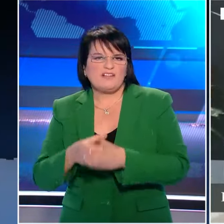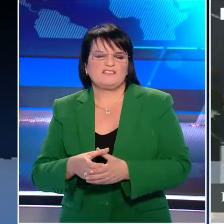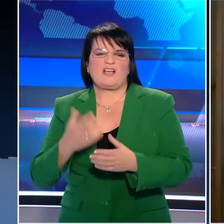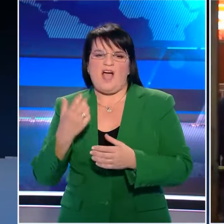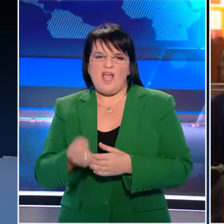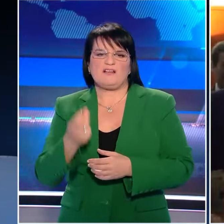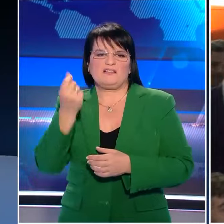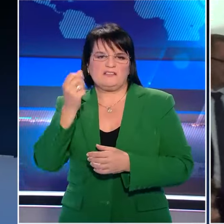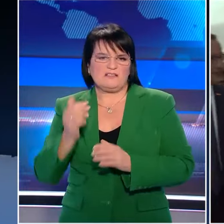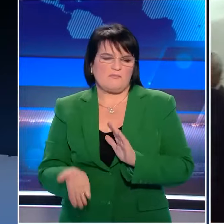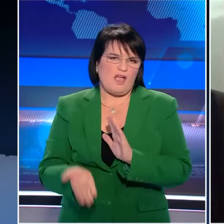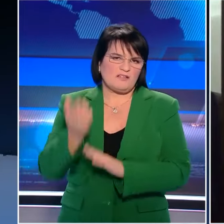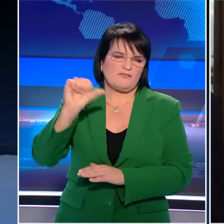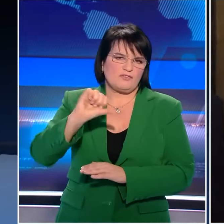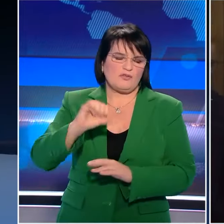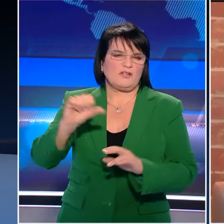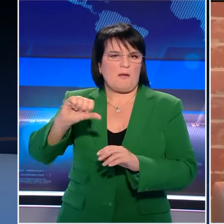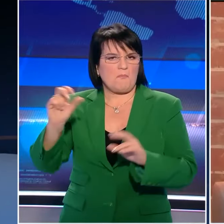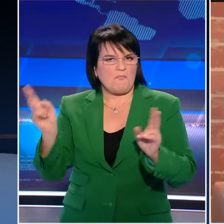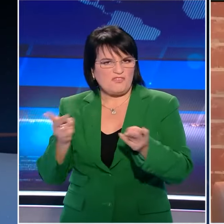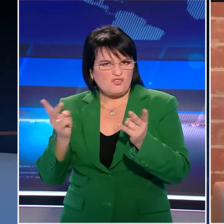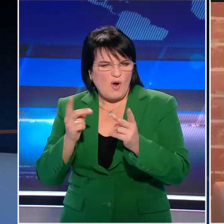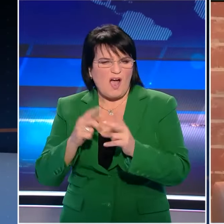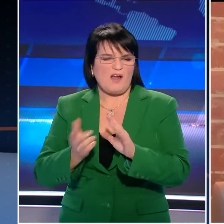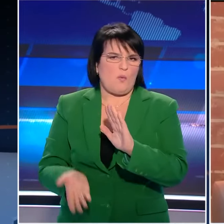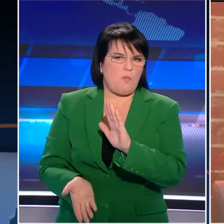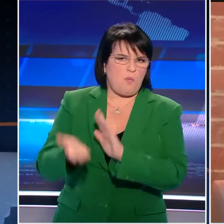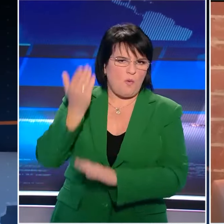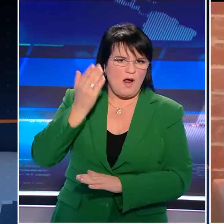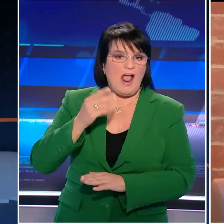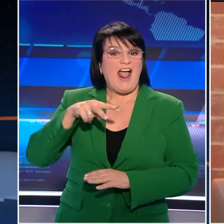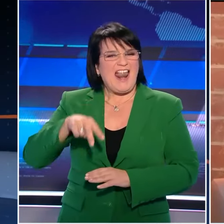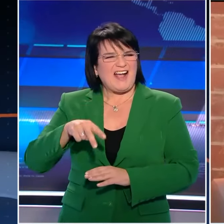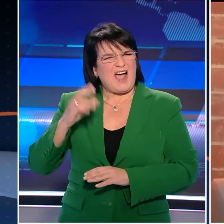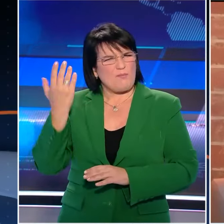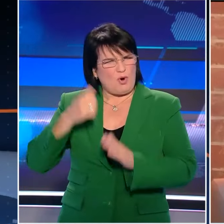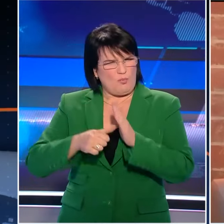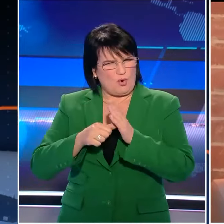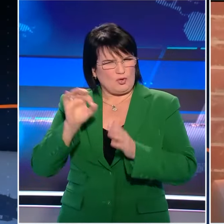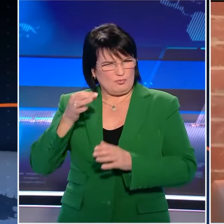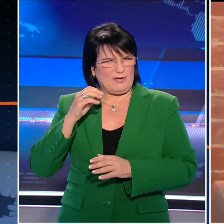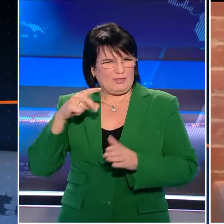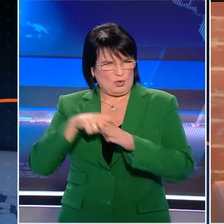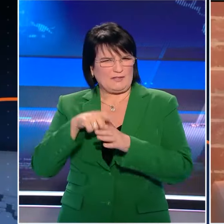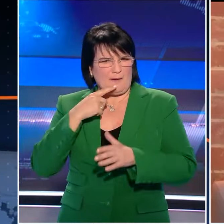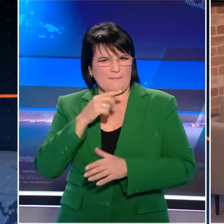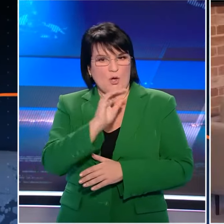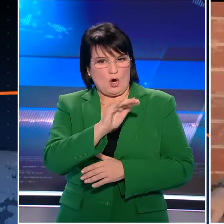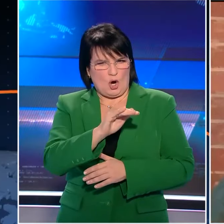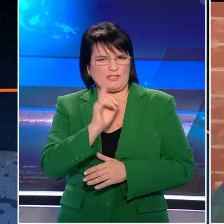την άνοδο των τιμών στο φυσικό αέριο και στο πετρέλαιο. Καυστική ήταν η Κριστίν Λαγκάρντ όταν ρωτήθηκε για τον πρώην πρόεδρο των ΗΠΑ.